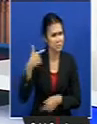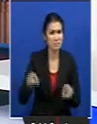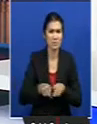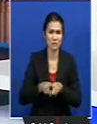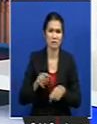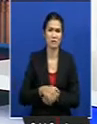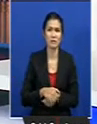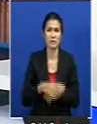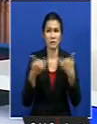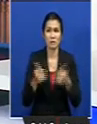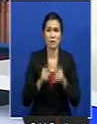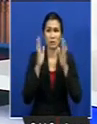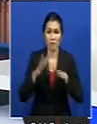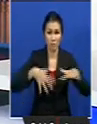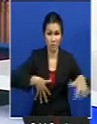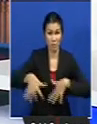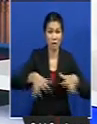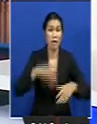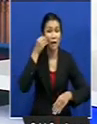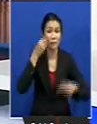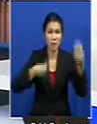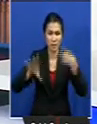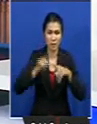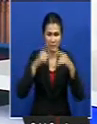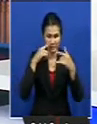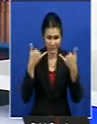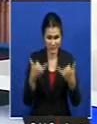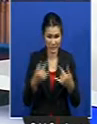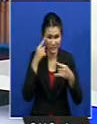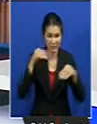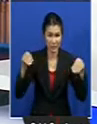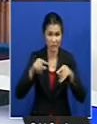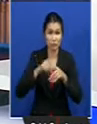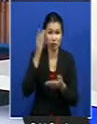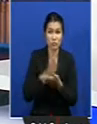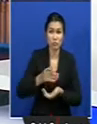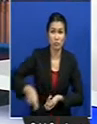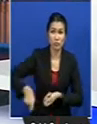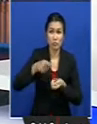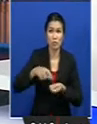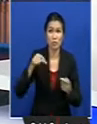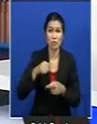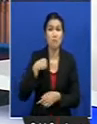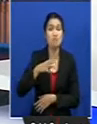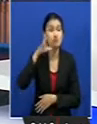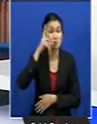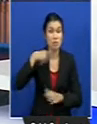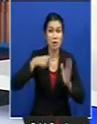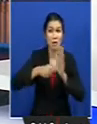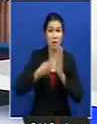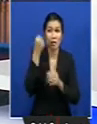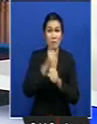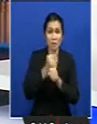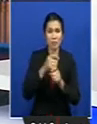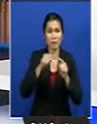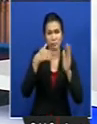พูดถึงการเดินทางกลับของประชาชนกันบ้างนะคะในช่วงโค้งสุดท้ายของวันหยุดสงกรานต์แล้วนะคะก่อนที่พรุ่งนี้จะเริ่มทำงานทั้งส